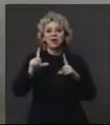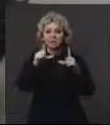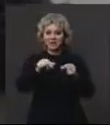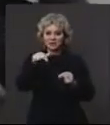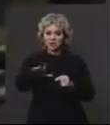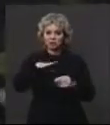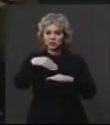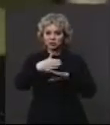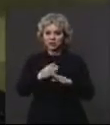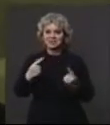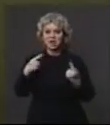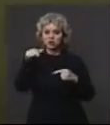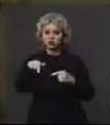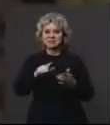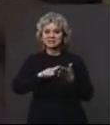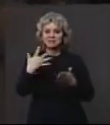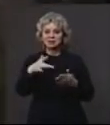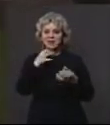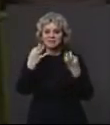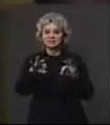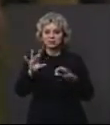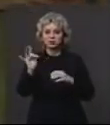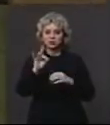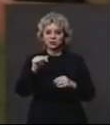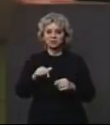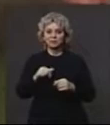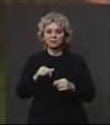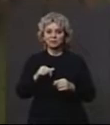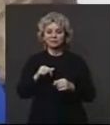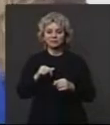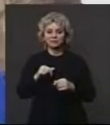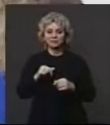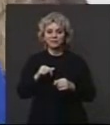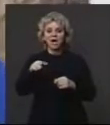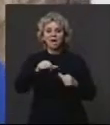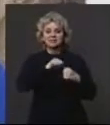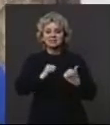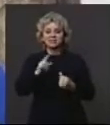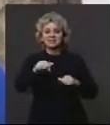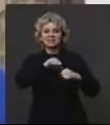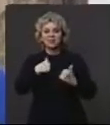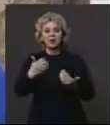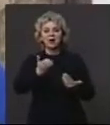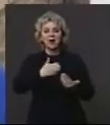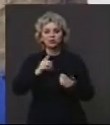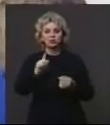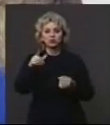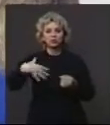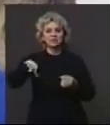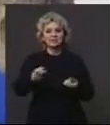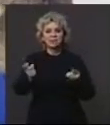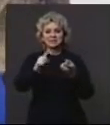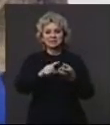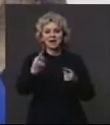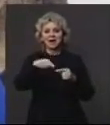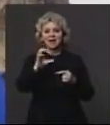автопробег стал частью торжеств к 75-летию освобождения Ростова. От сердца к сердцу мы хотим, чтобы все